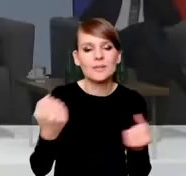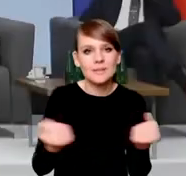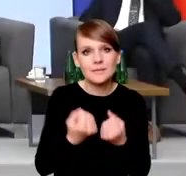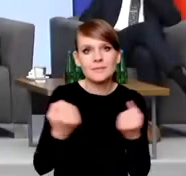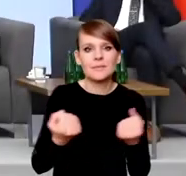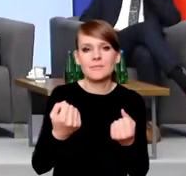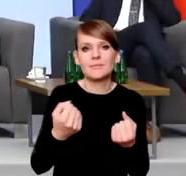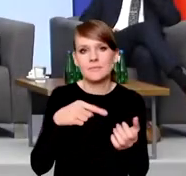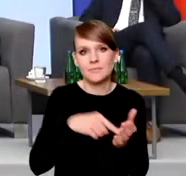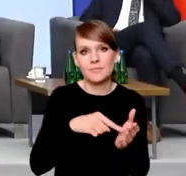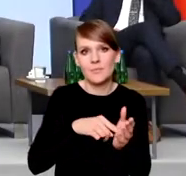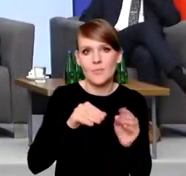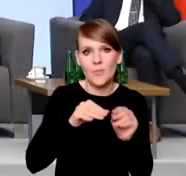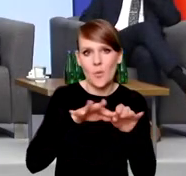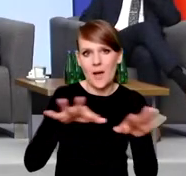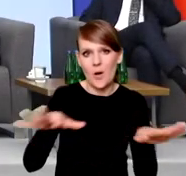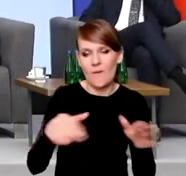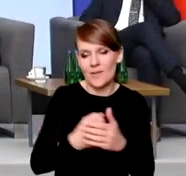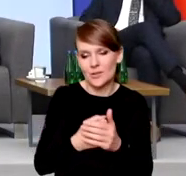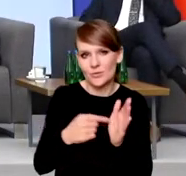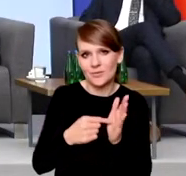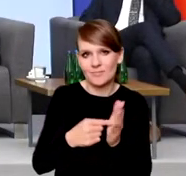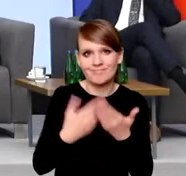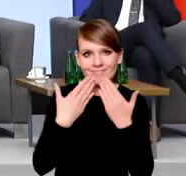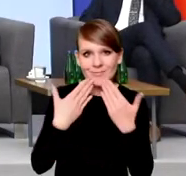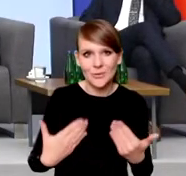Dziękuję bardzo, kłaniam się.